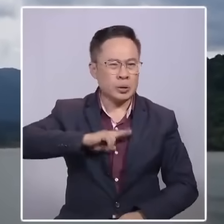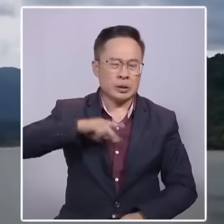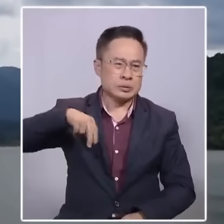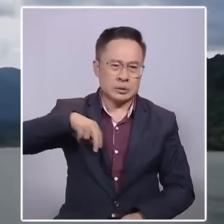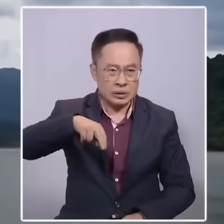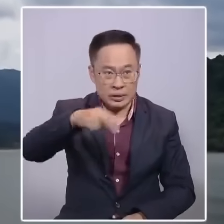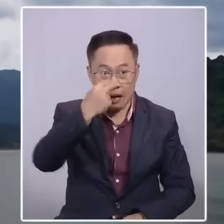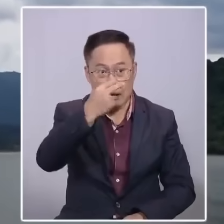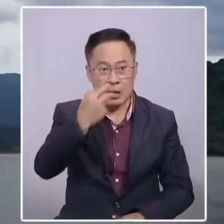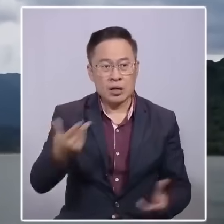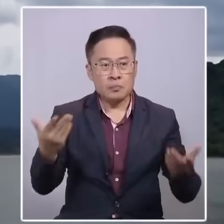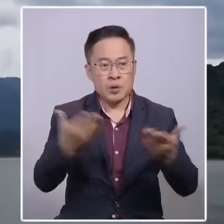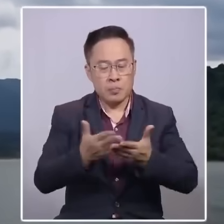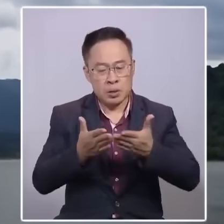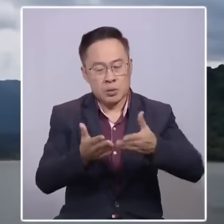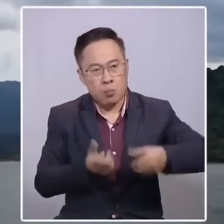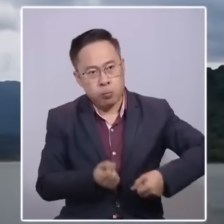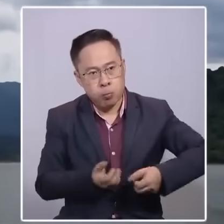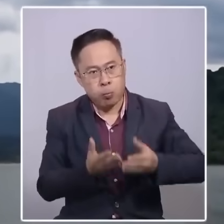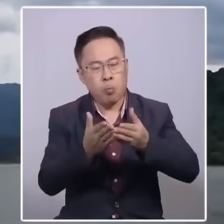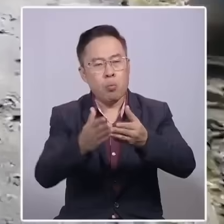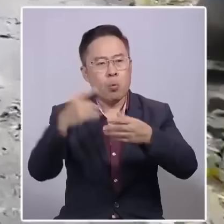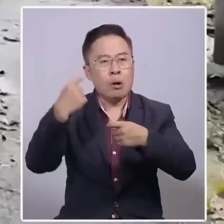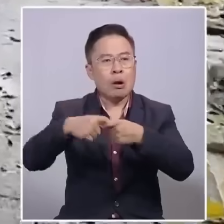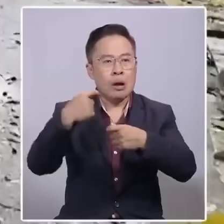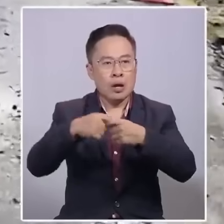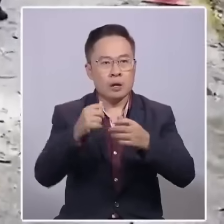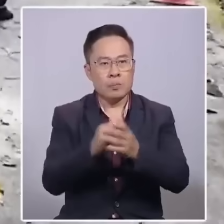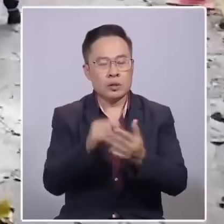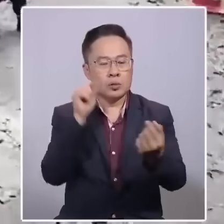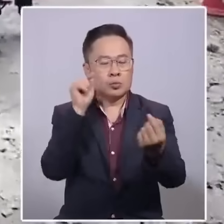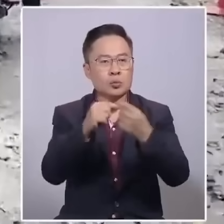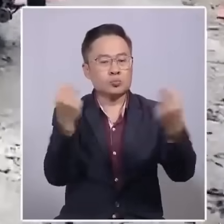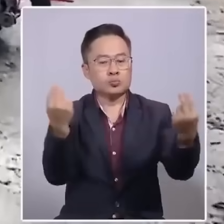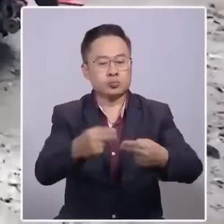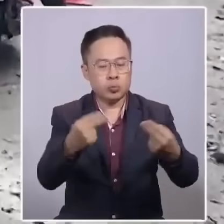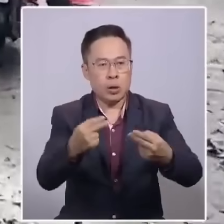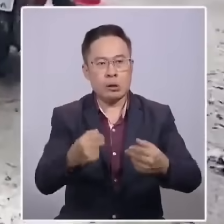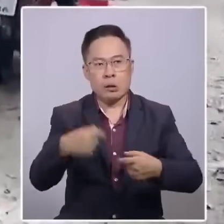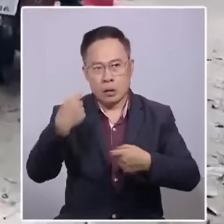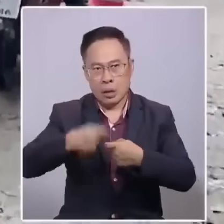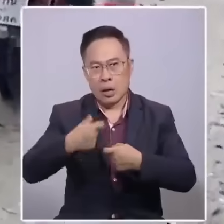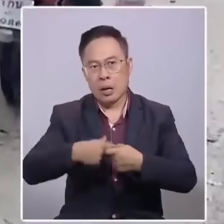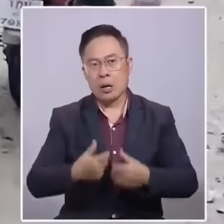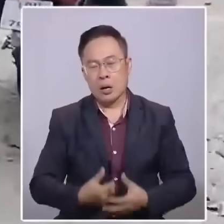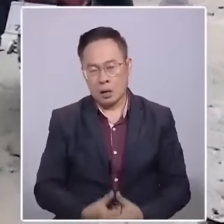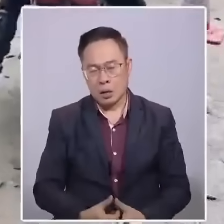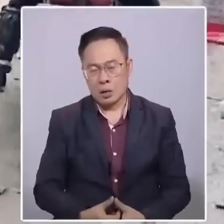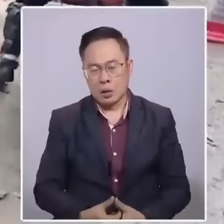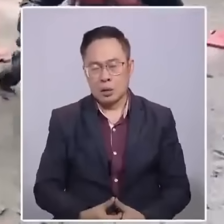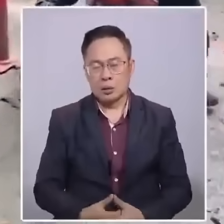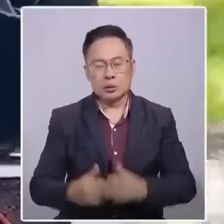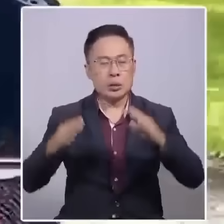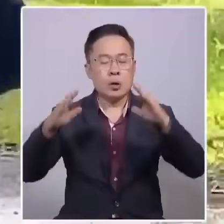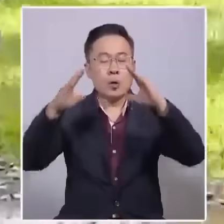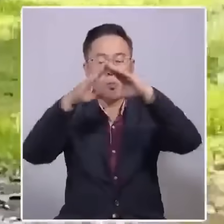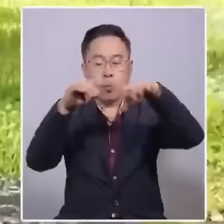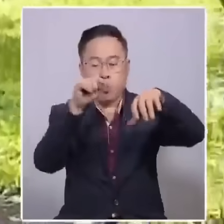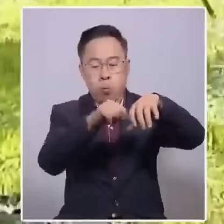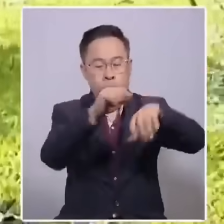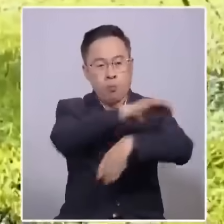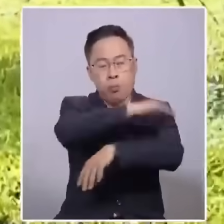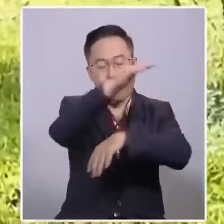เรือยาวเข้าไปอีกนะคะเพราะฉะนั้นการเดินทางไปยังจุดปะทะที่อยู่ห่างจากพื้นที่ป่าไม้ที่ตรงข้ามกับอ่างเก็บน้ำคลองหัว